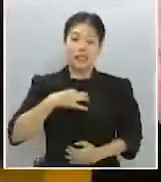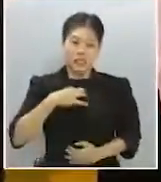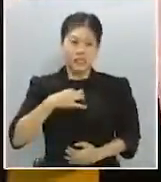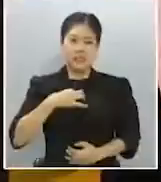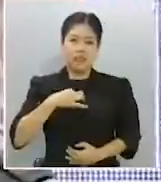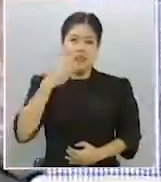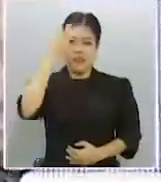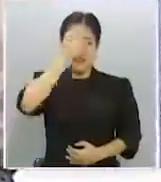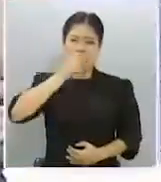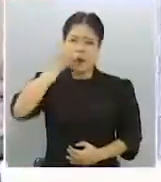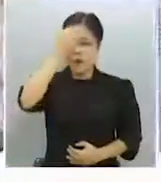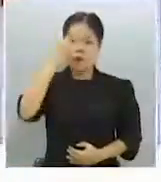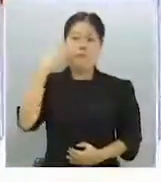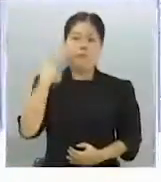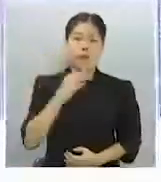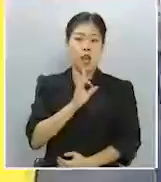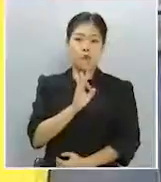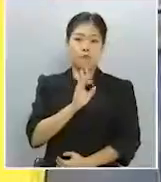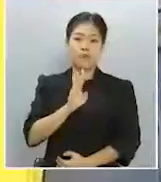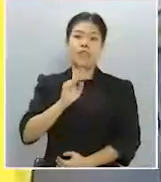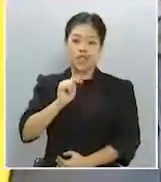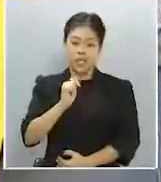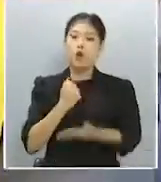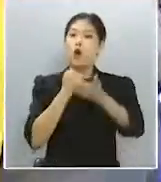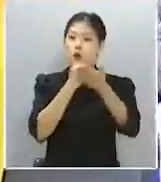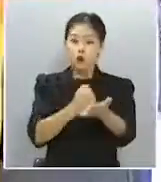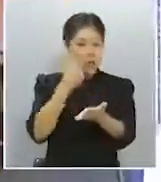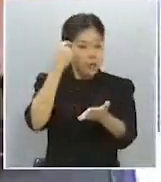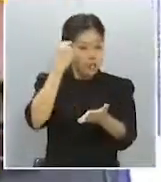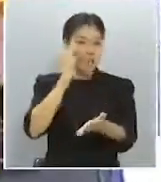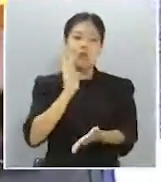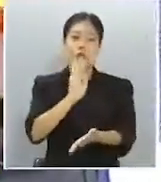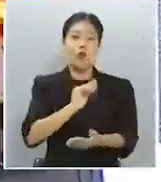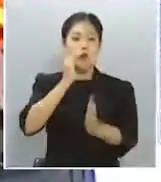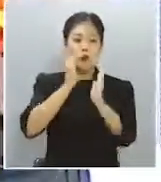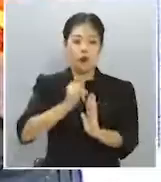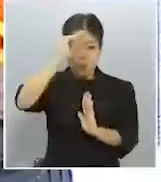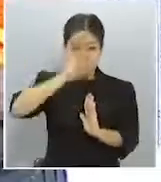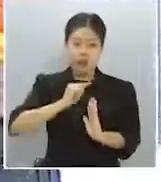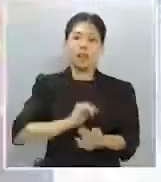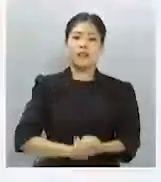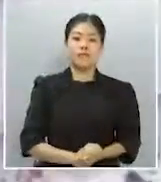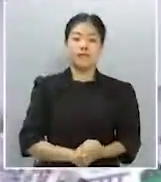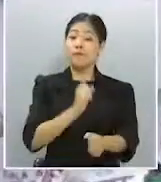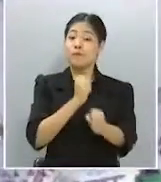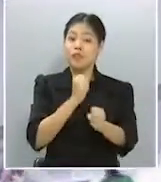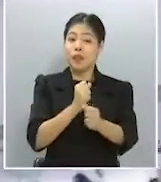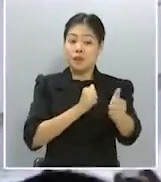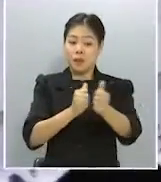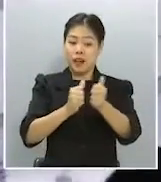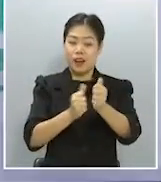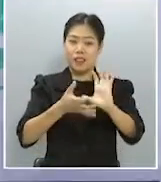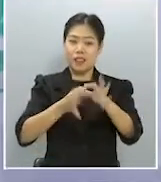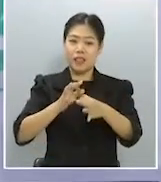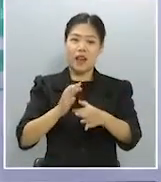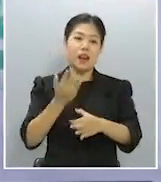ป็นพิเศษครับเพราะได้ FBT ฟุตบอลไทยนะครับแบรนด์ของคนไทยที่เพิ่งสร้างปรากฏการณ์ในการแข่งขันกีฬาซีเกมส์ที่มาเ